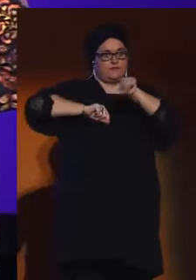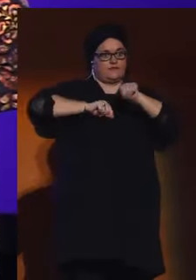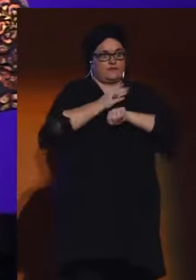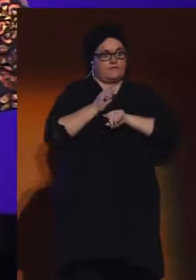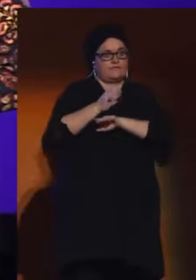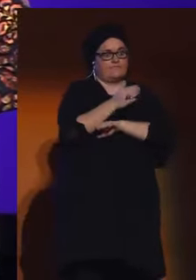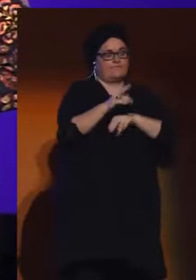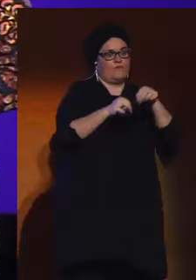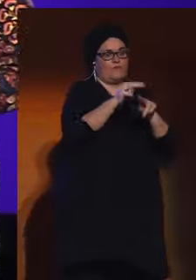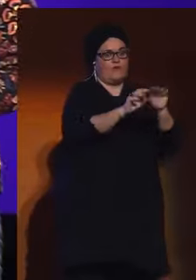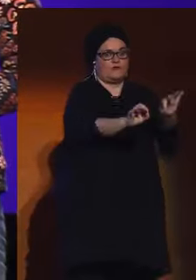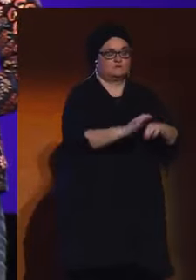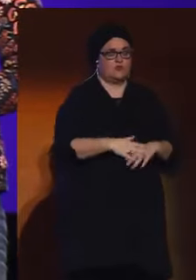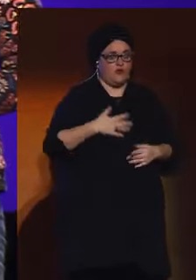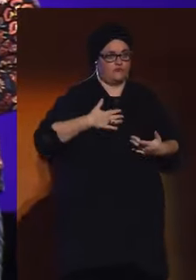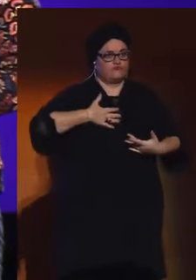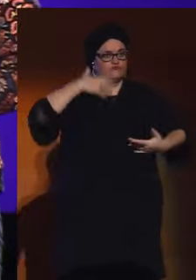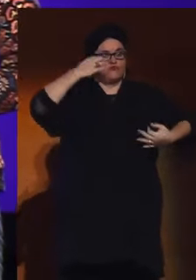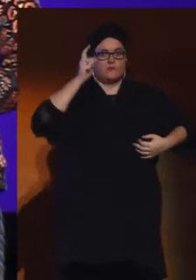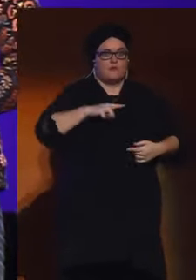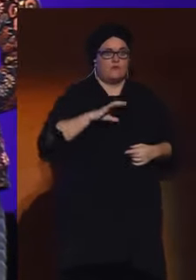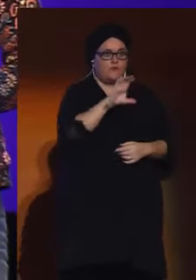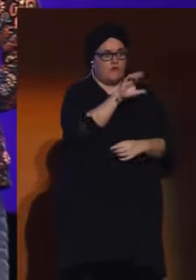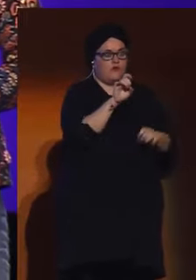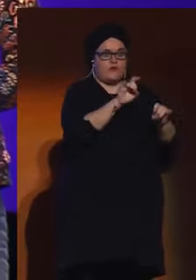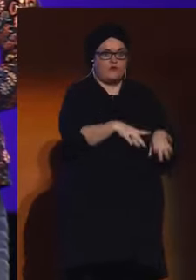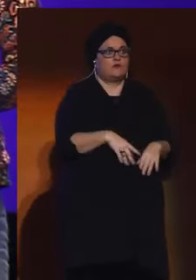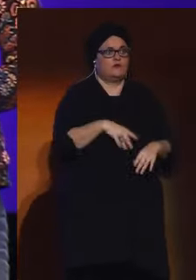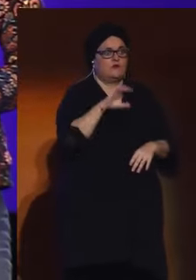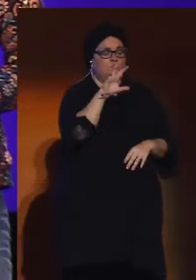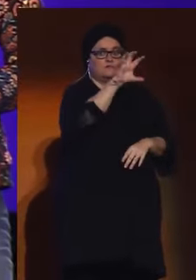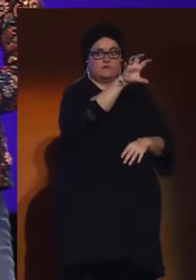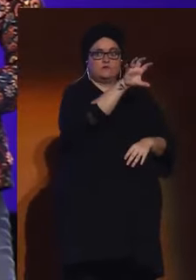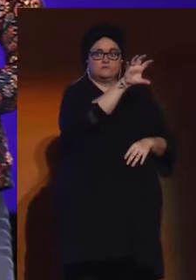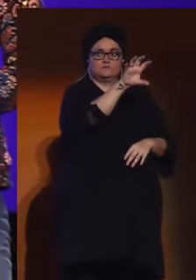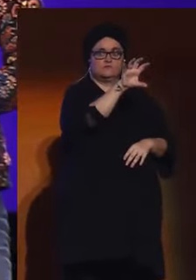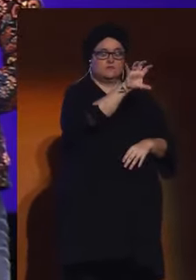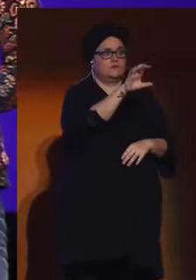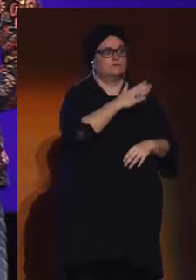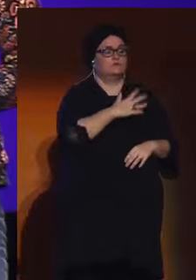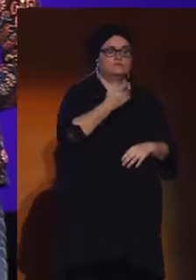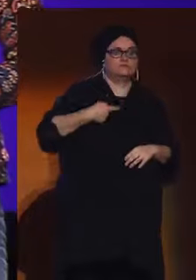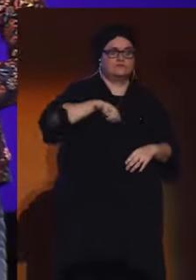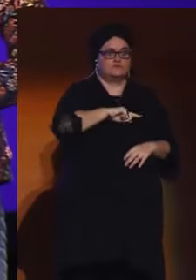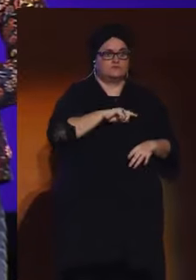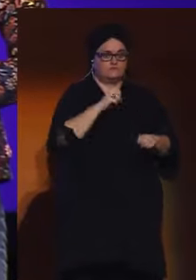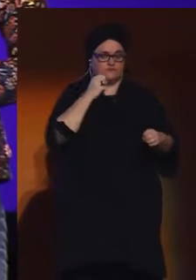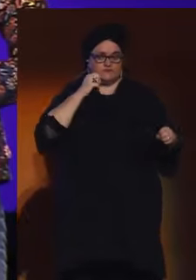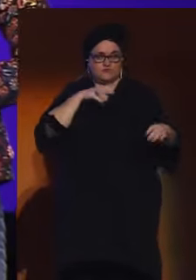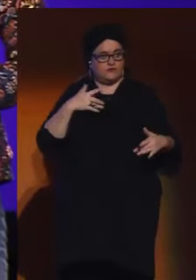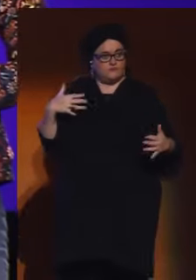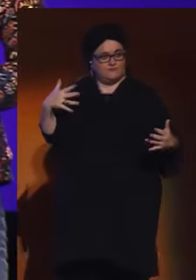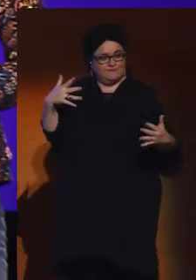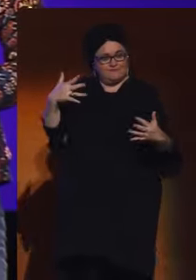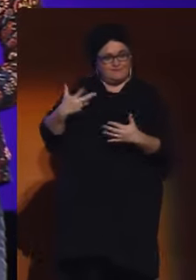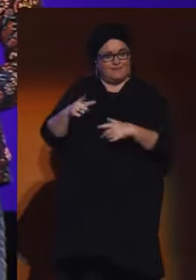konbentzitua nago baita ere herri bezala gauza bera gertatzen dela. Herri bezala, ez da, bagara historian